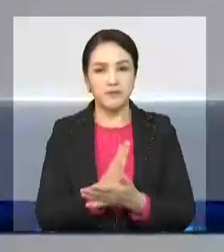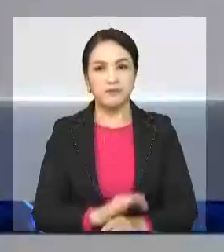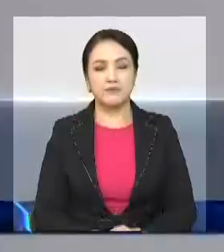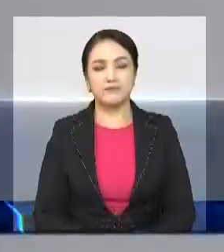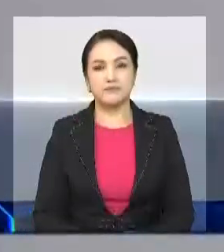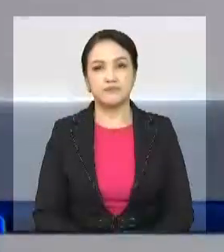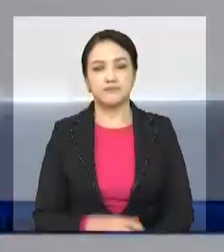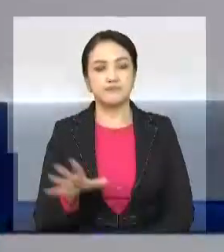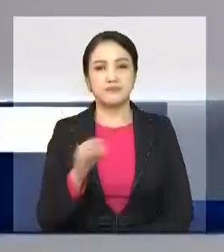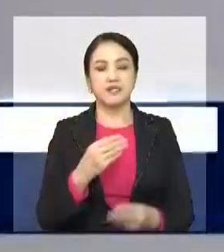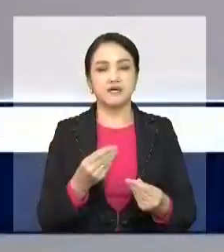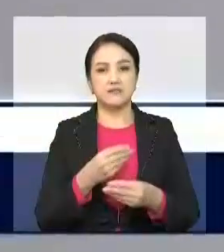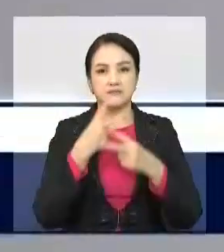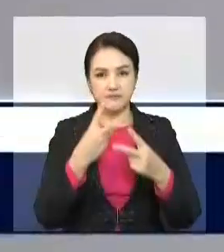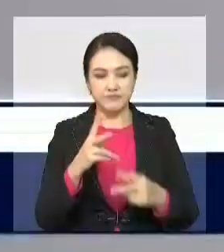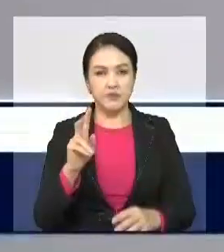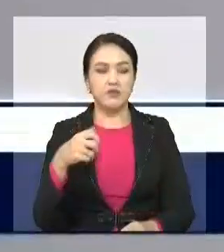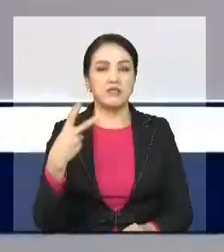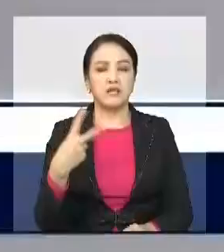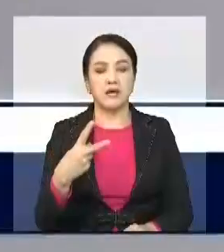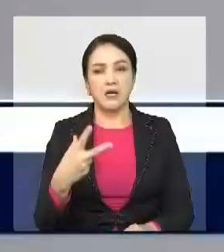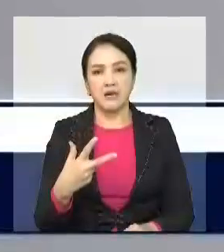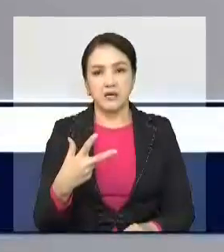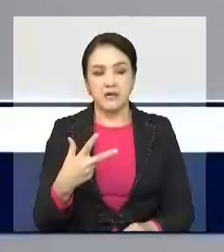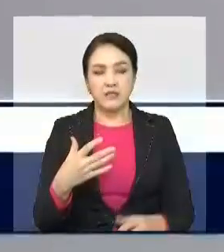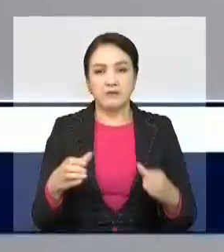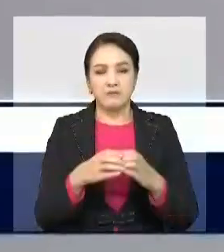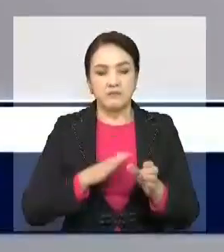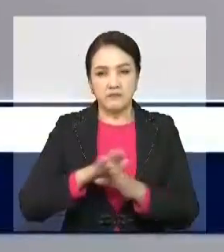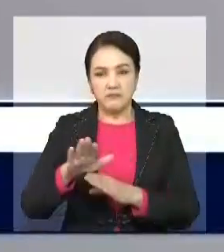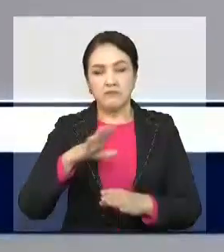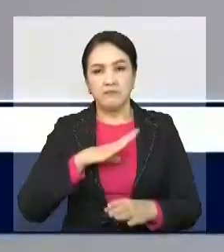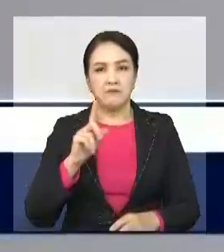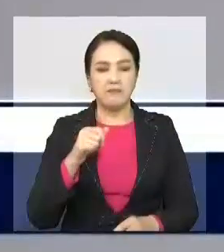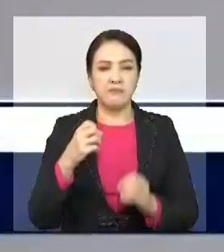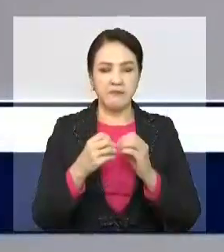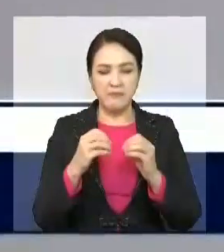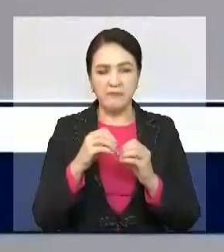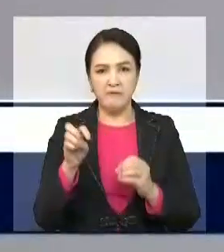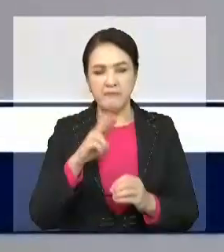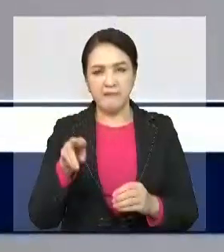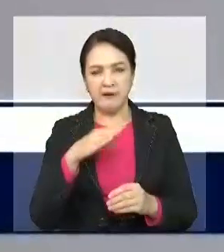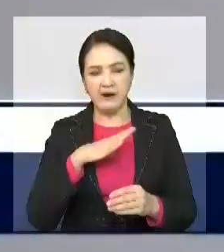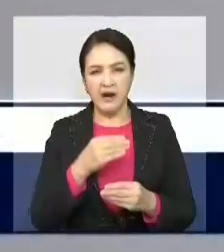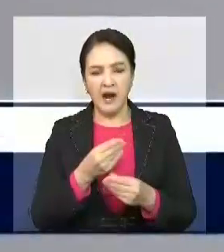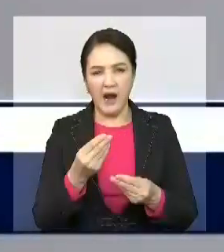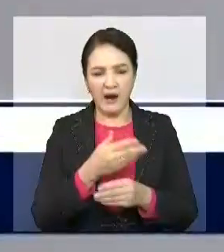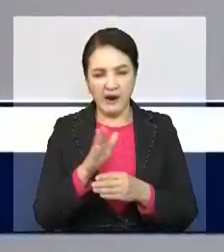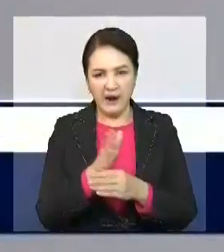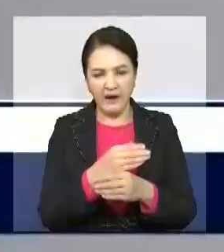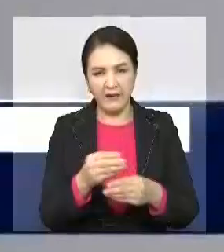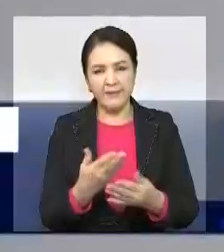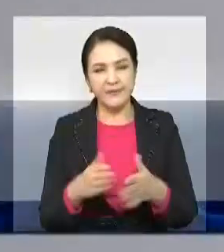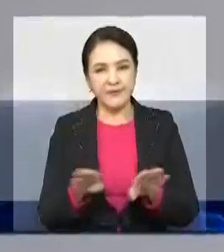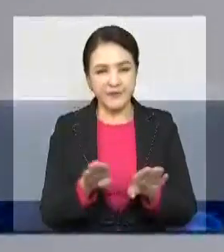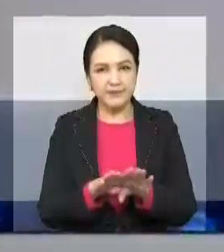жылға барлық қаржыландыру көздерінен 323 жобаны жүзеге асыруға 110 миллиардтан астам қаражат бөлінген. Оның ішінде